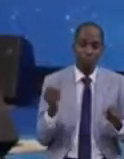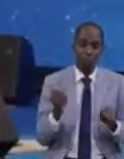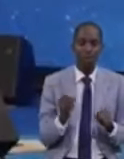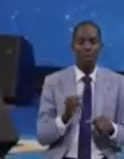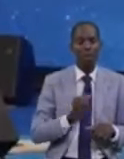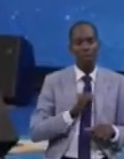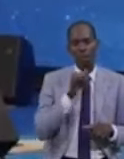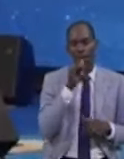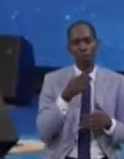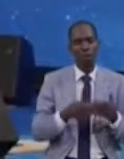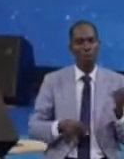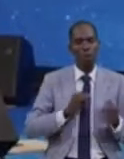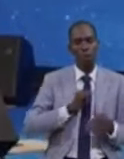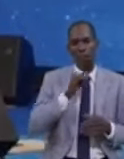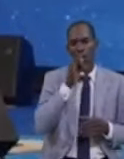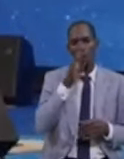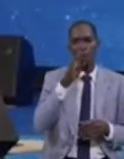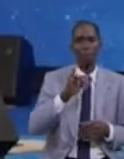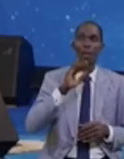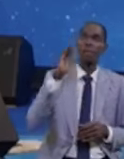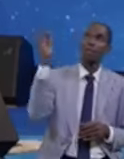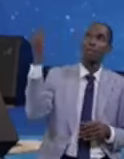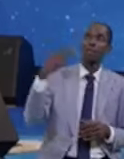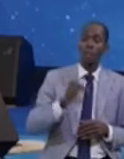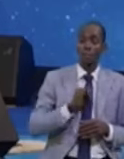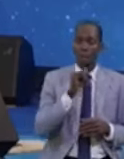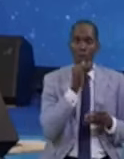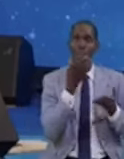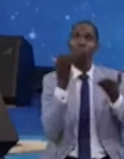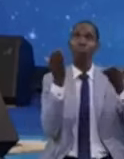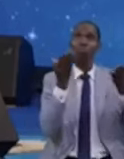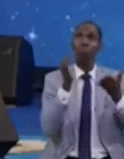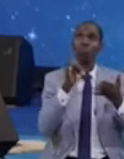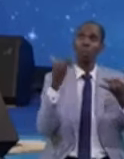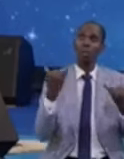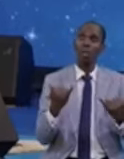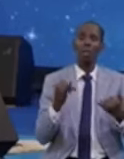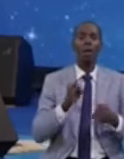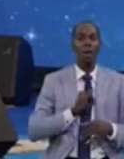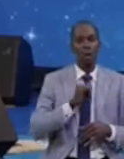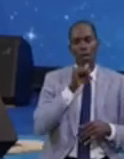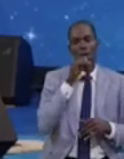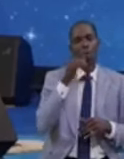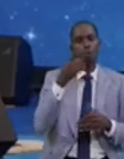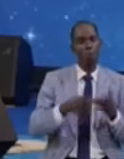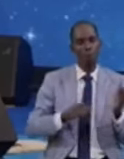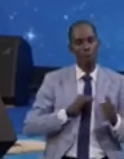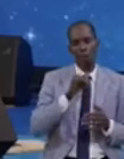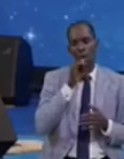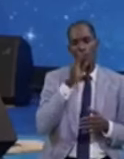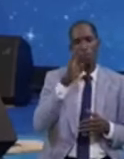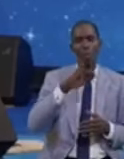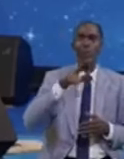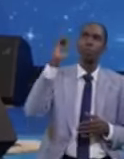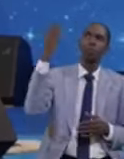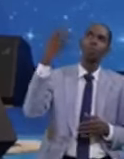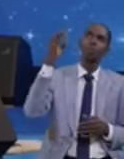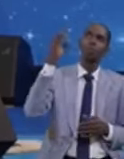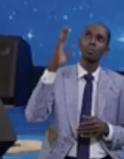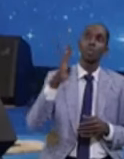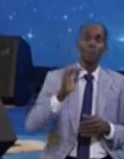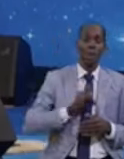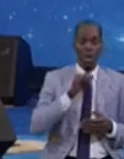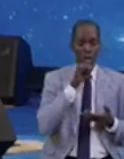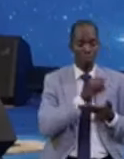grâce je s maintenant je suis ce que je suis par la grâce de Dieu sanctifié je suis ce que je suis par la